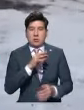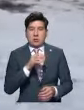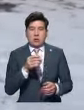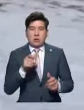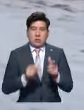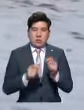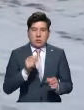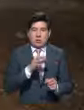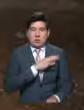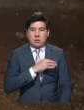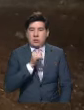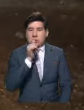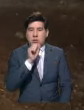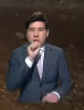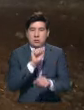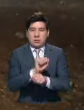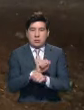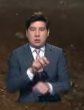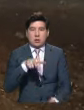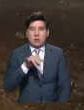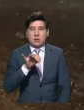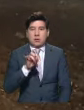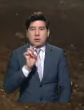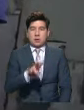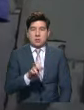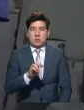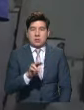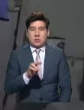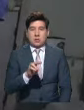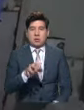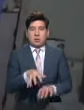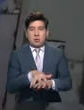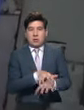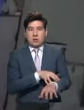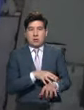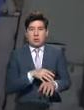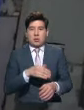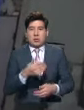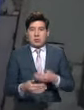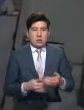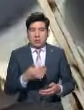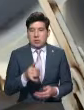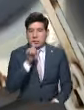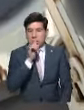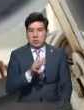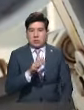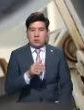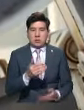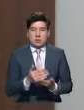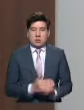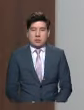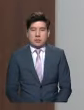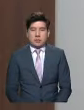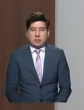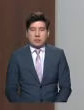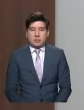салынды. Эпизоотиялық лимфангитке шалдыққан малдың денесін ірің жайлап, жүріп тұра алмай қалатын көрінеді.